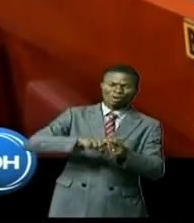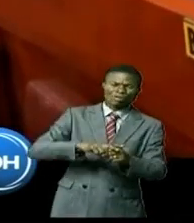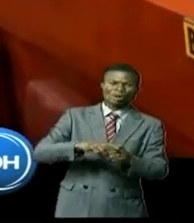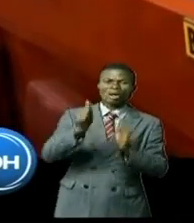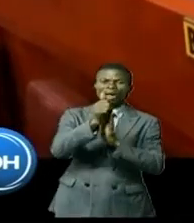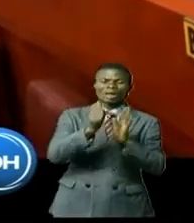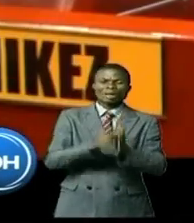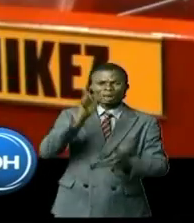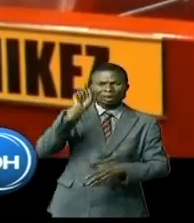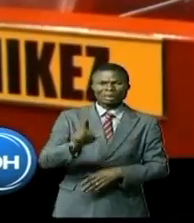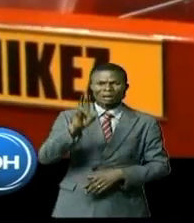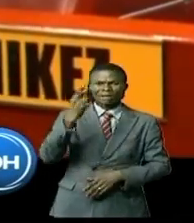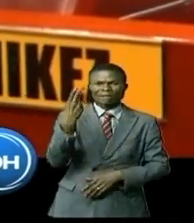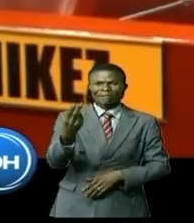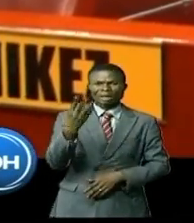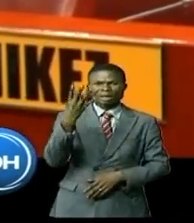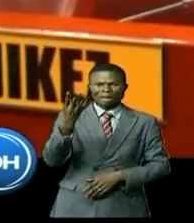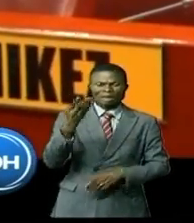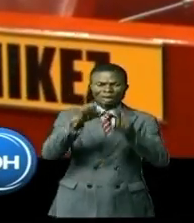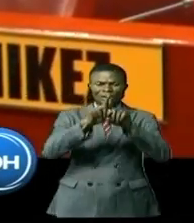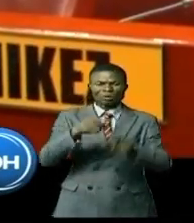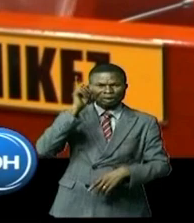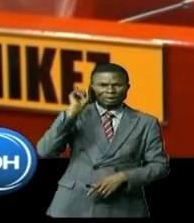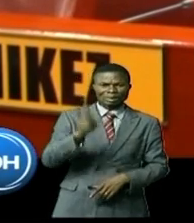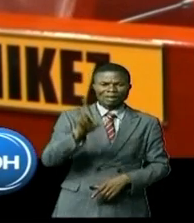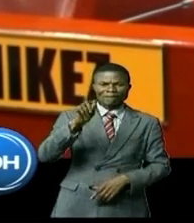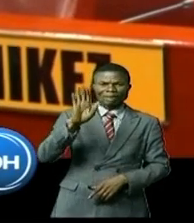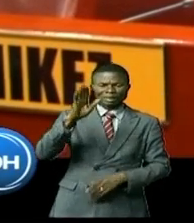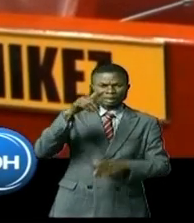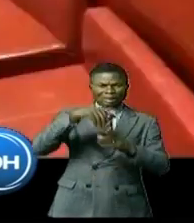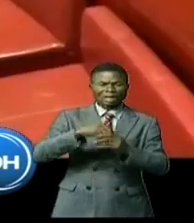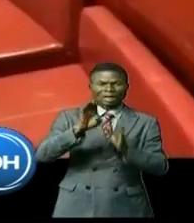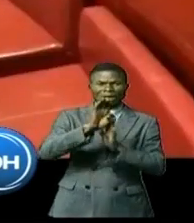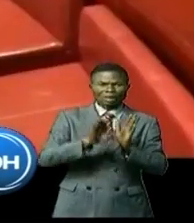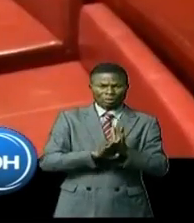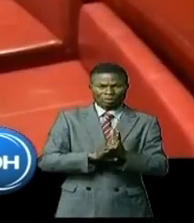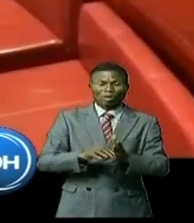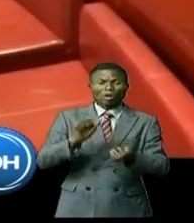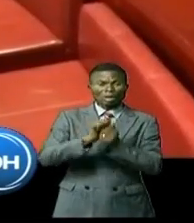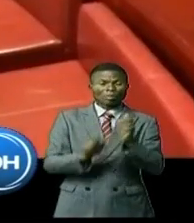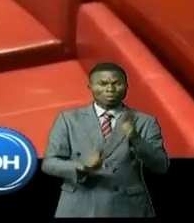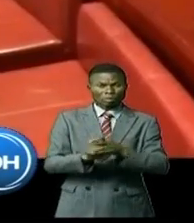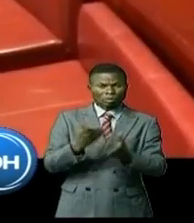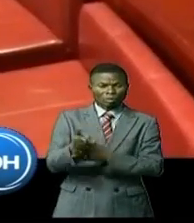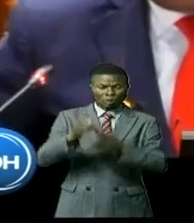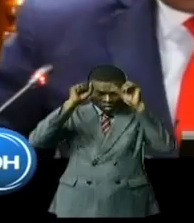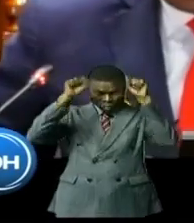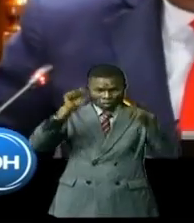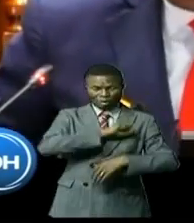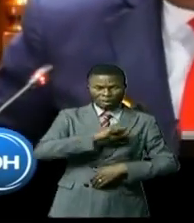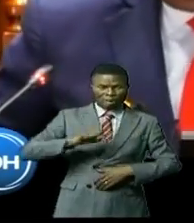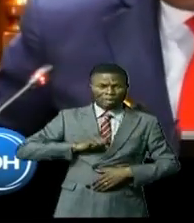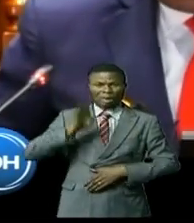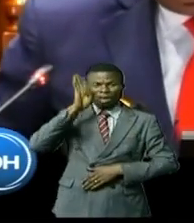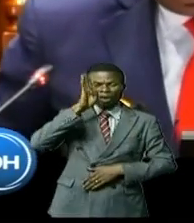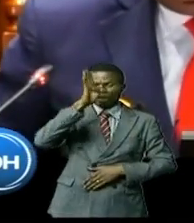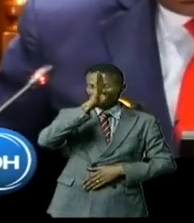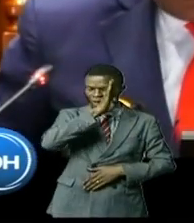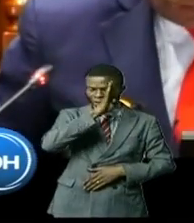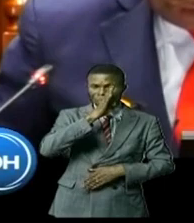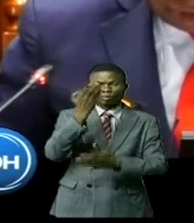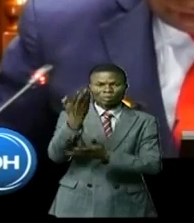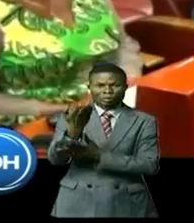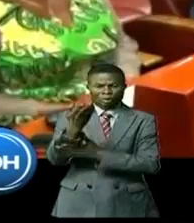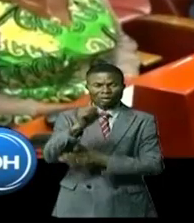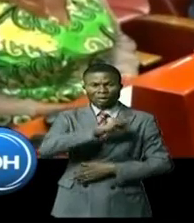articles 124 et 125 de la Constitution. Malgré cette situation, le président du Sénat, Modeste Bahati, a appelé